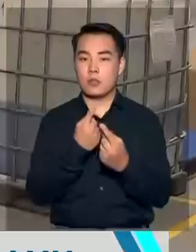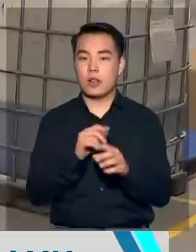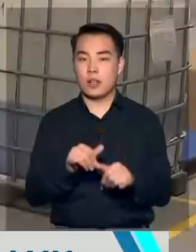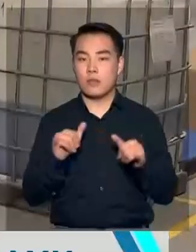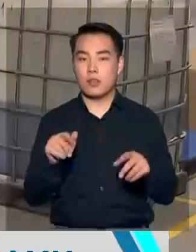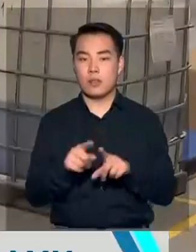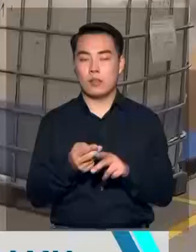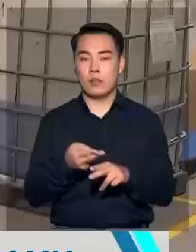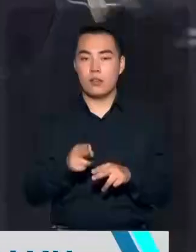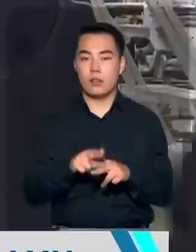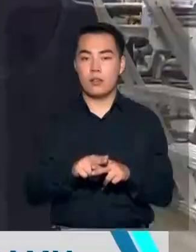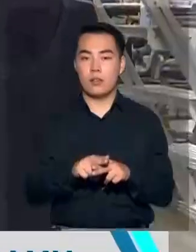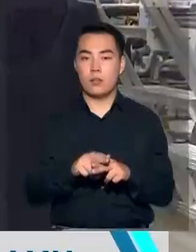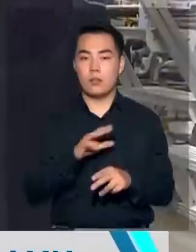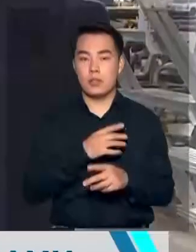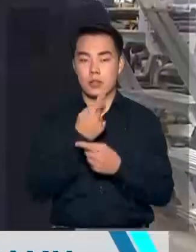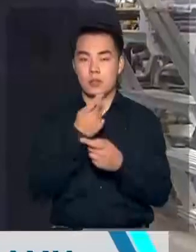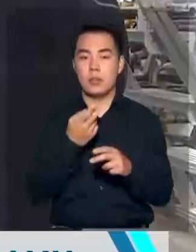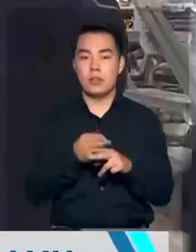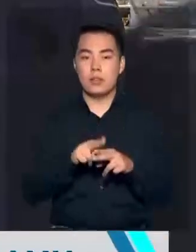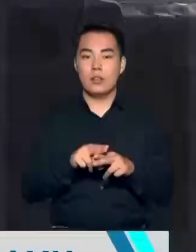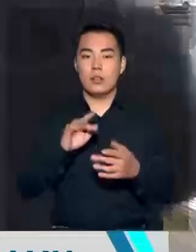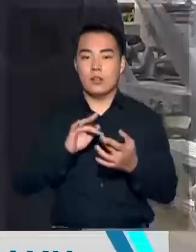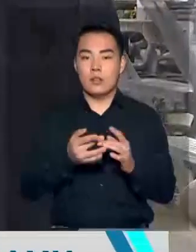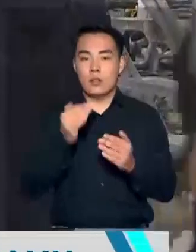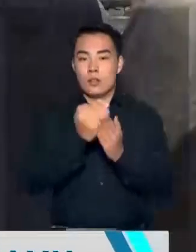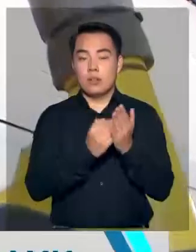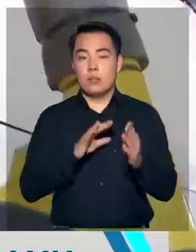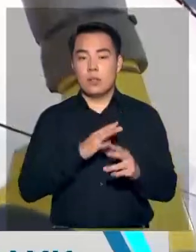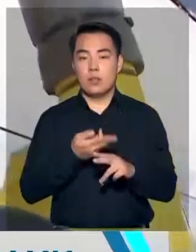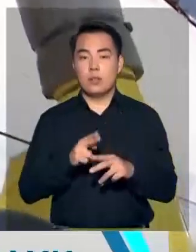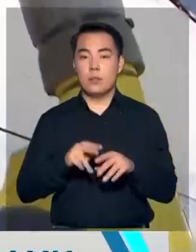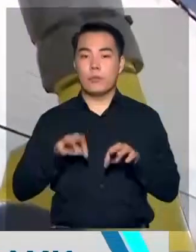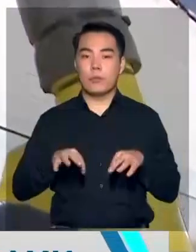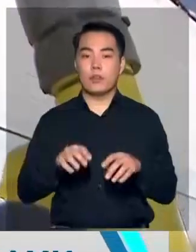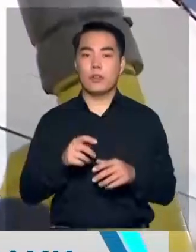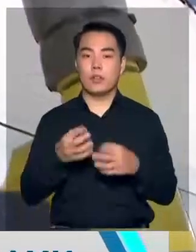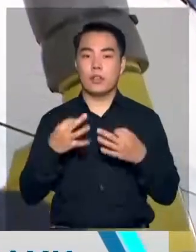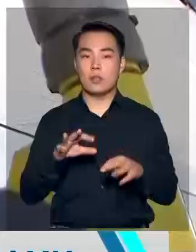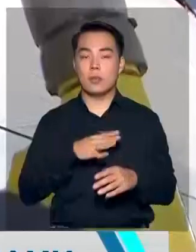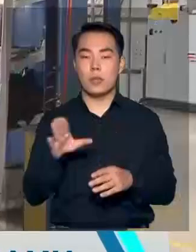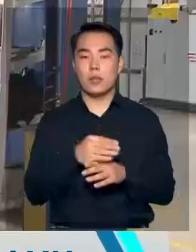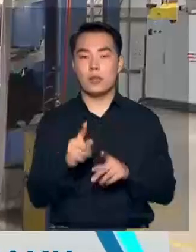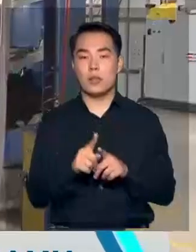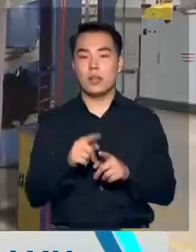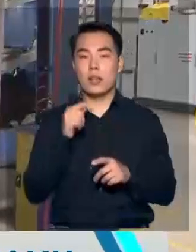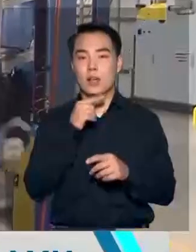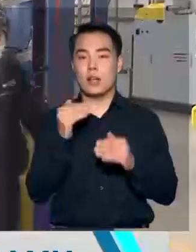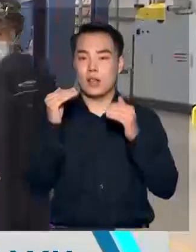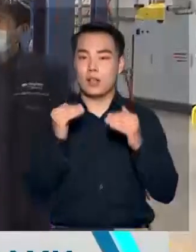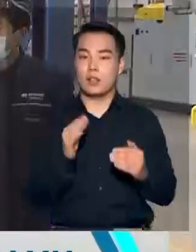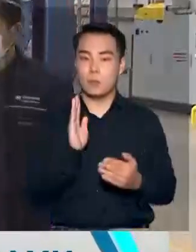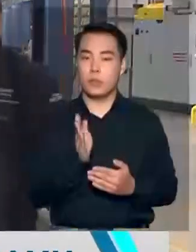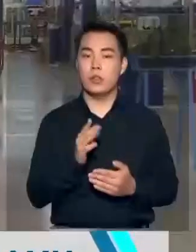развития. Напомню, ранее в сети ходила информация, что в Казахстане разрешат производство машин пониженного эко-класса. Без